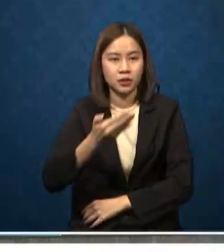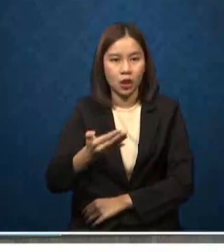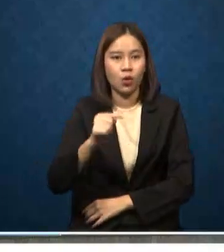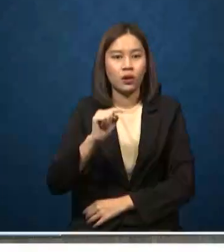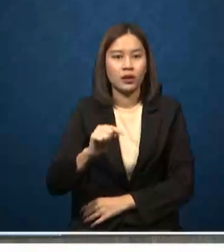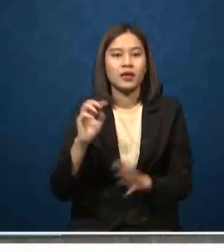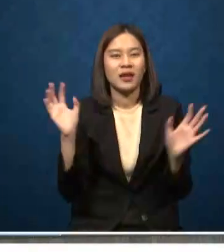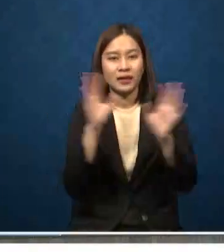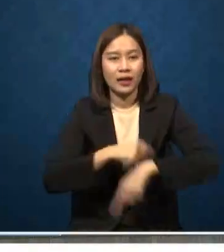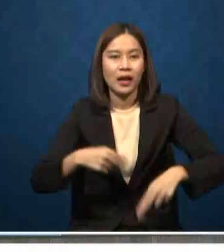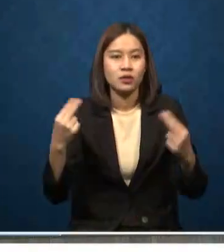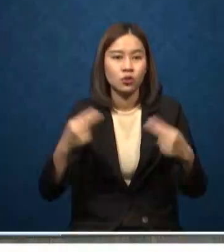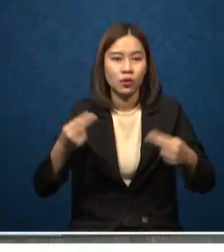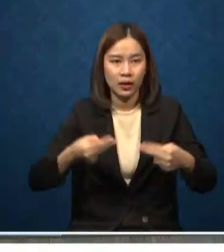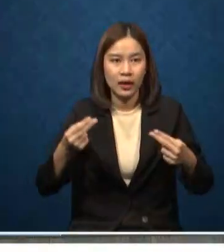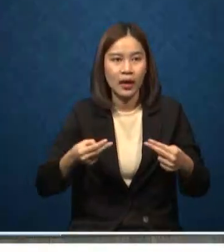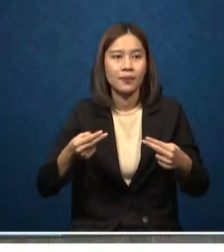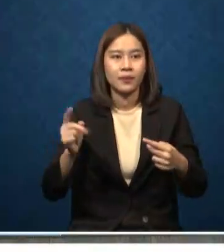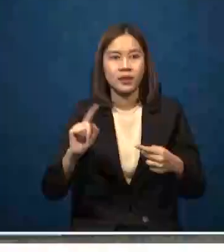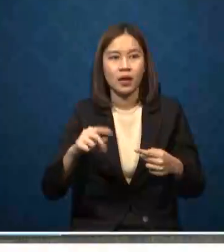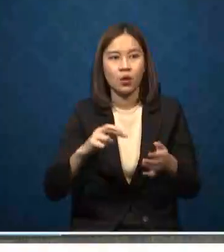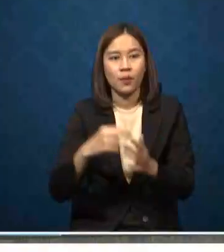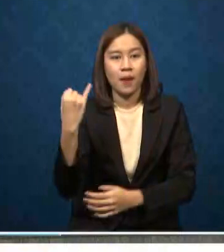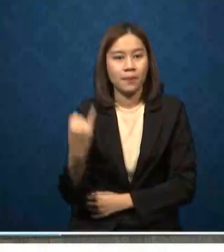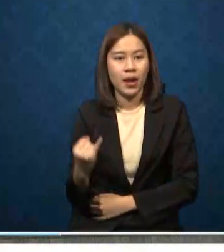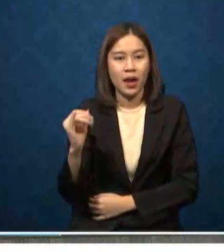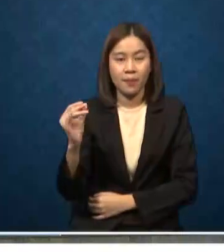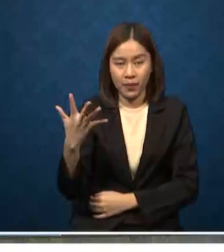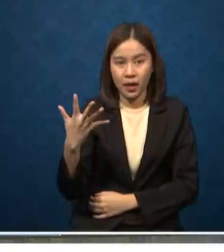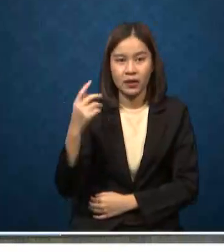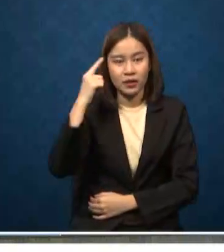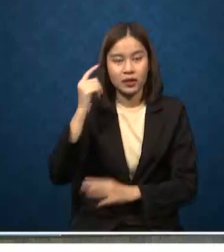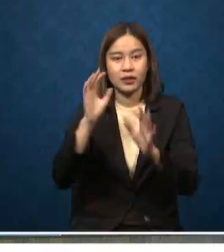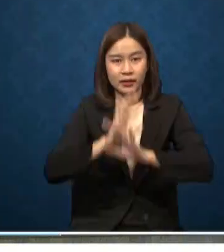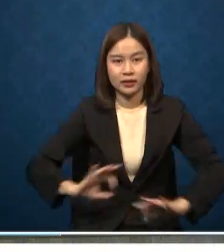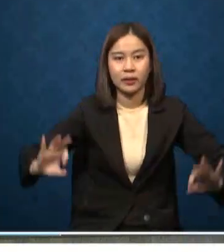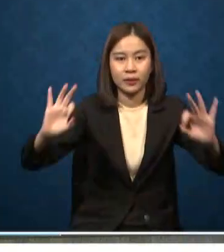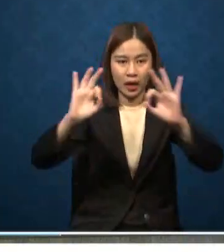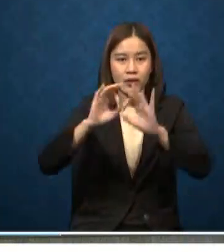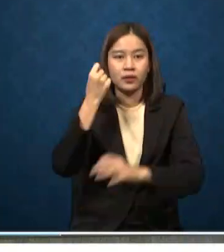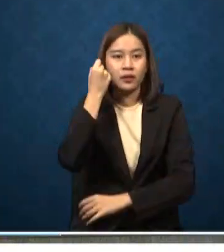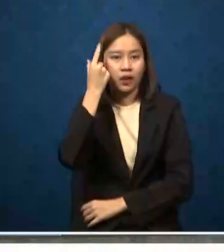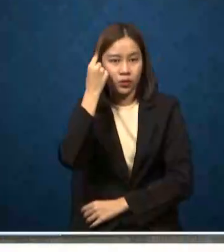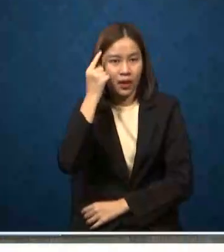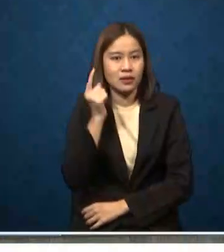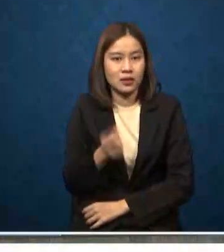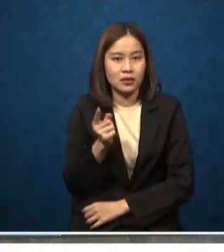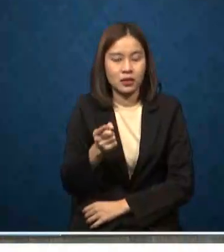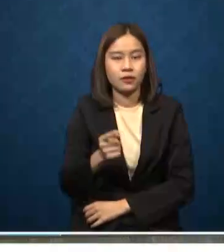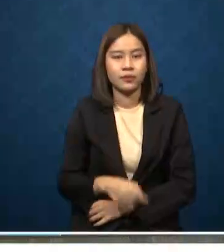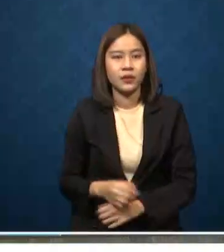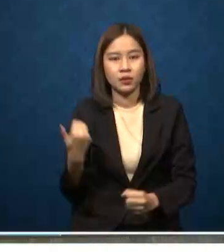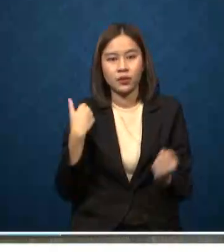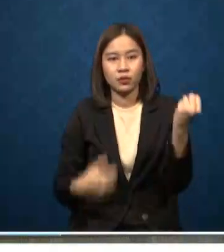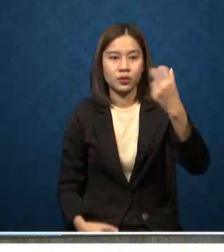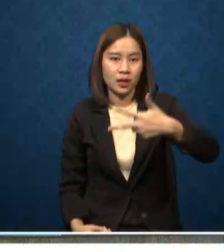งครามทางการเมืองที่ต้องไม่แพ้และต้องให้ความสำคัญและต้องเข้าใจอย่างลึกซึ้งใน3ประ